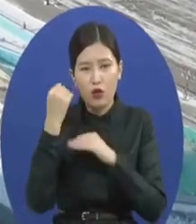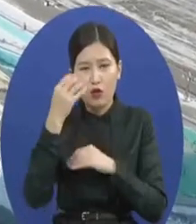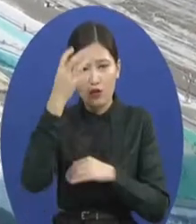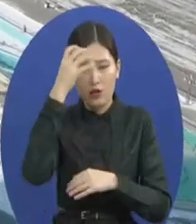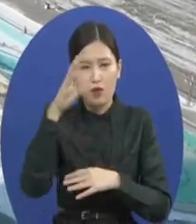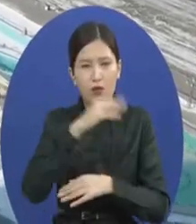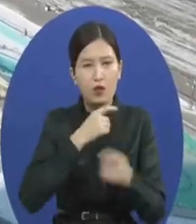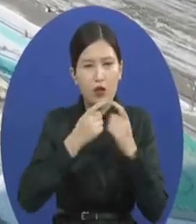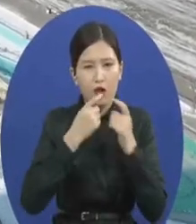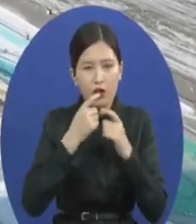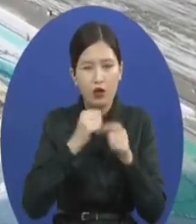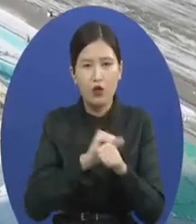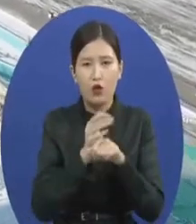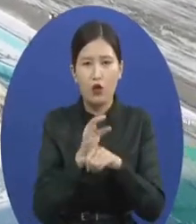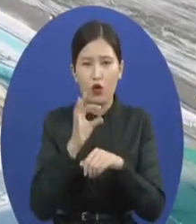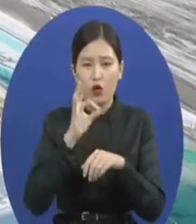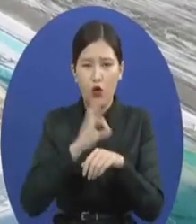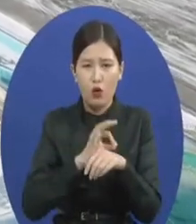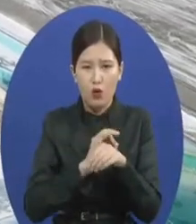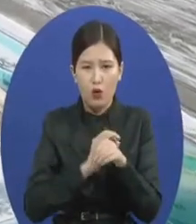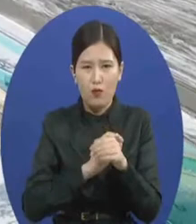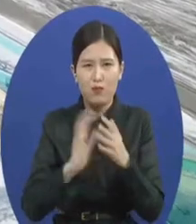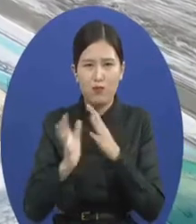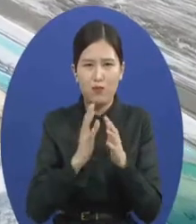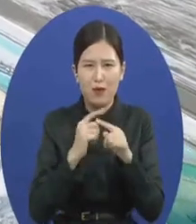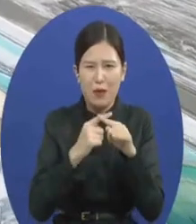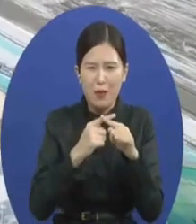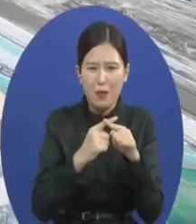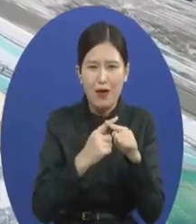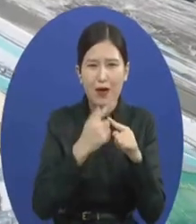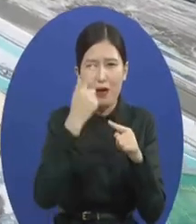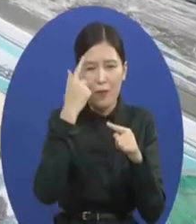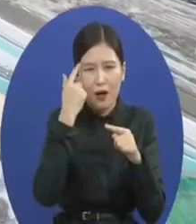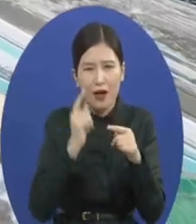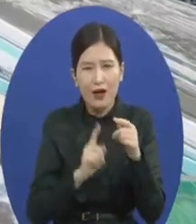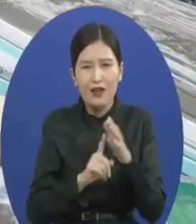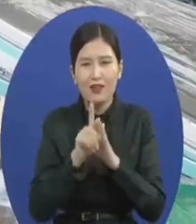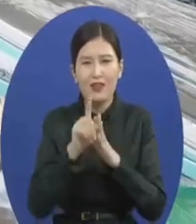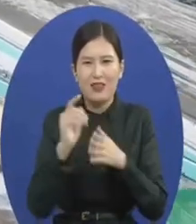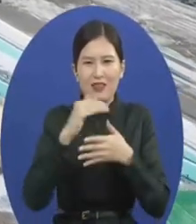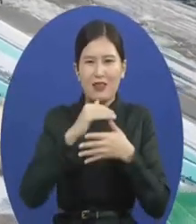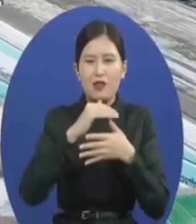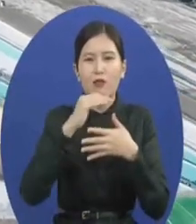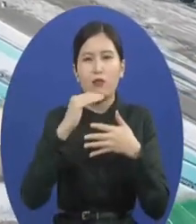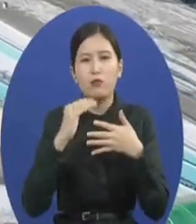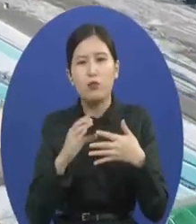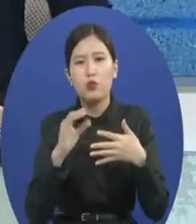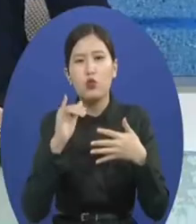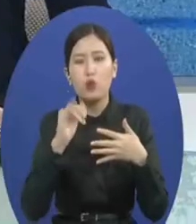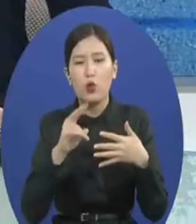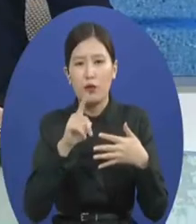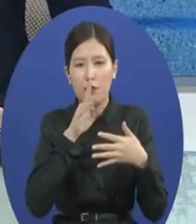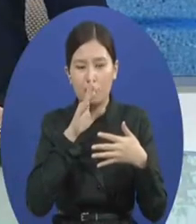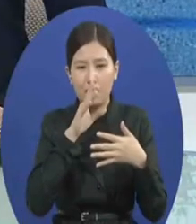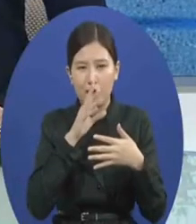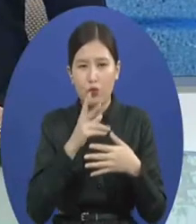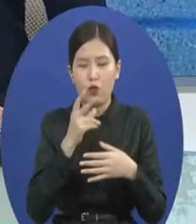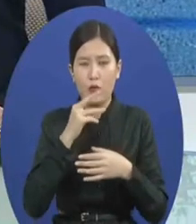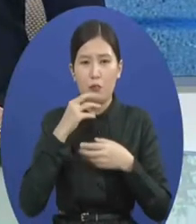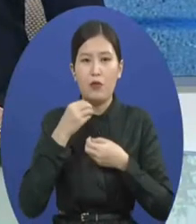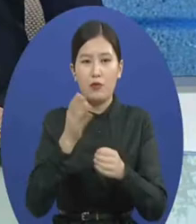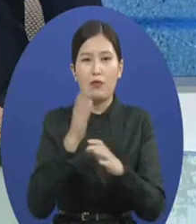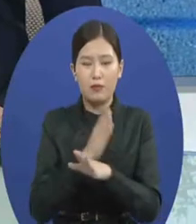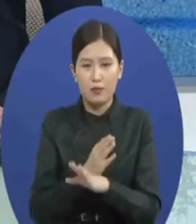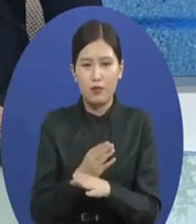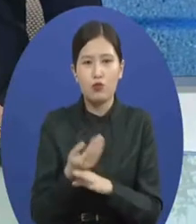дэглэмийг маргаашнаас эхлэн сулруулах шийдвэрийг энэ 7 өнгийн пүрэв гарагт альбисоор танилцуулсан. Өнгөрсөн 1 сарын хөл